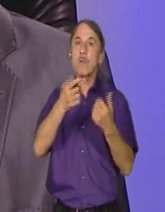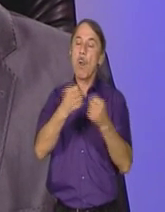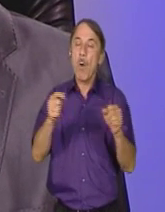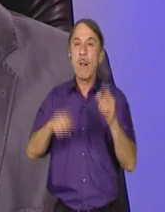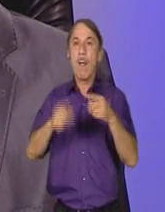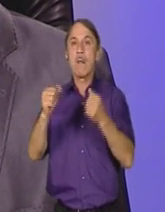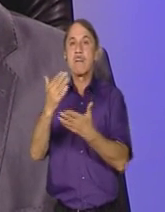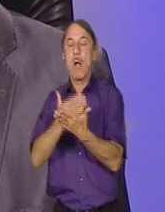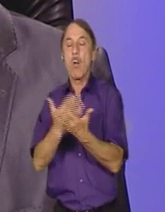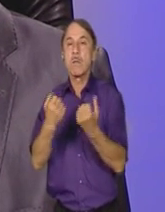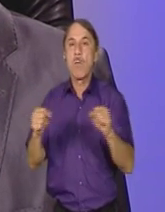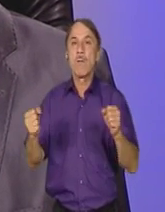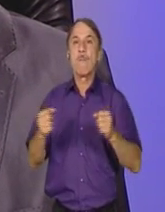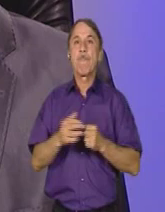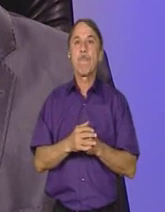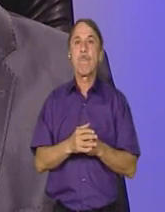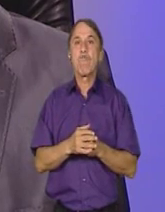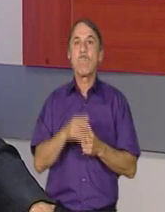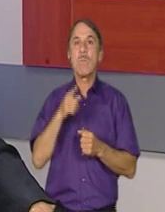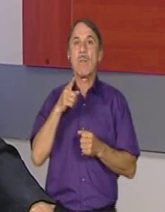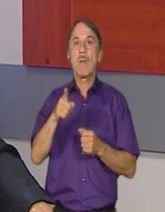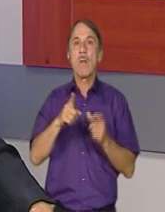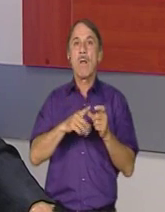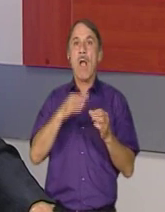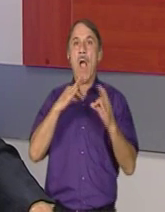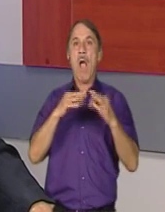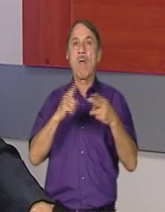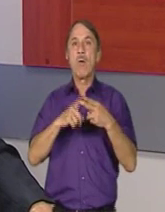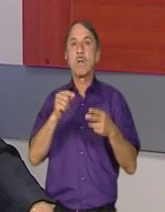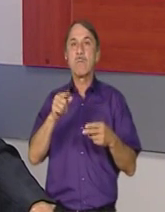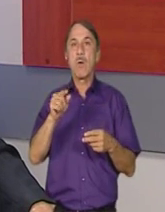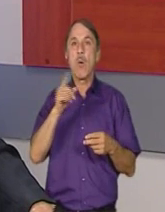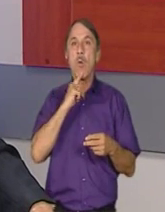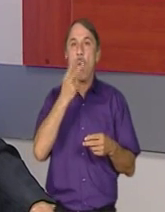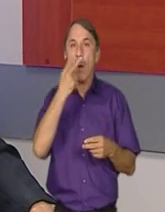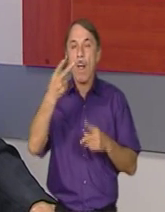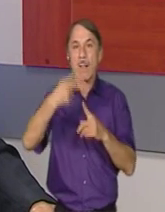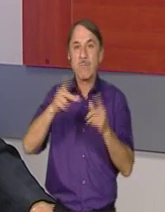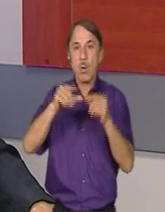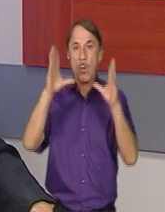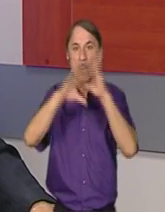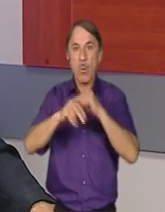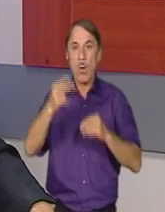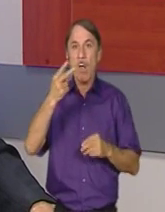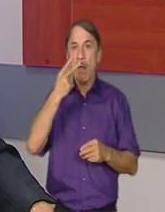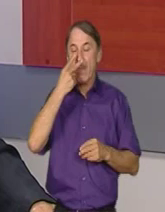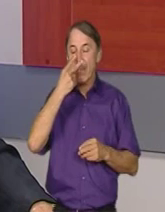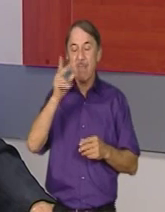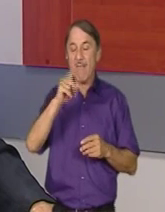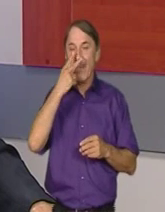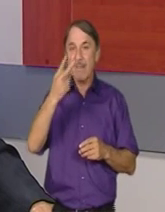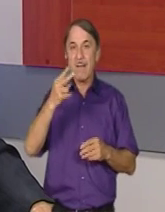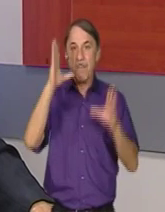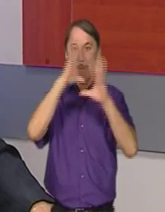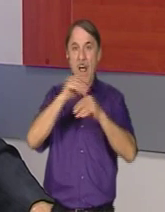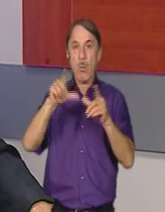posmatrate, možda i tako može da se kaže. Pa evo, to je jedan od novih aforizama baš. Ko gleda televiziju u mraku, ne vidi mrak